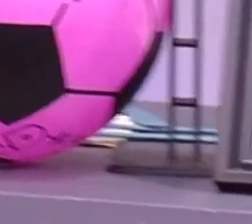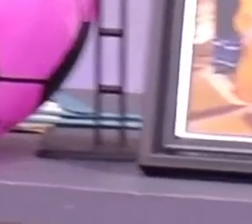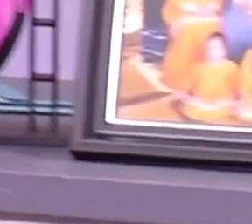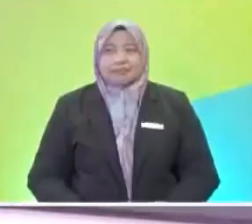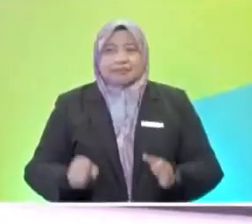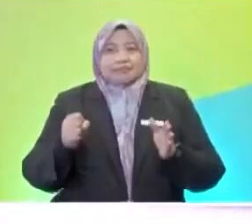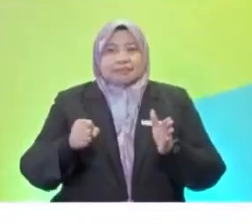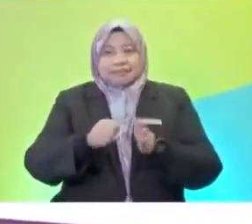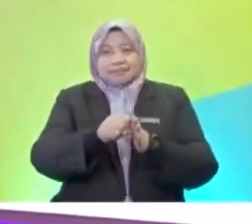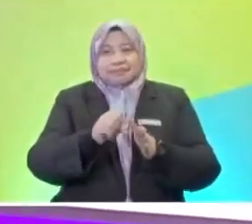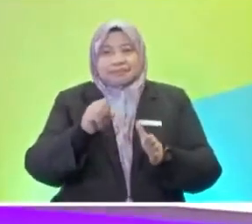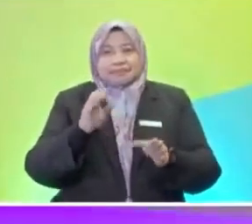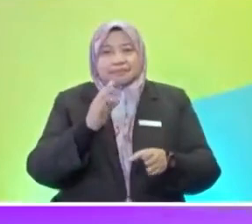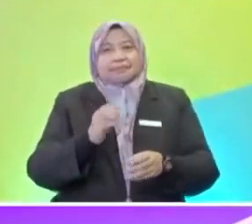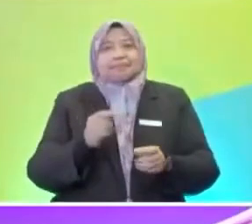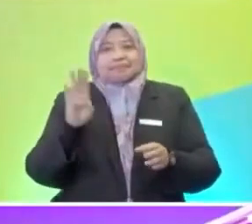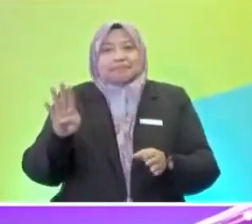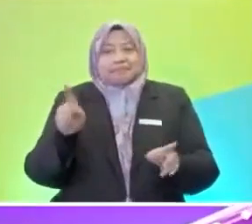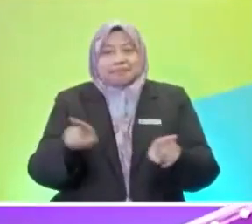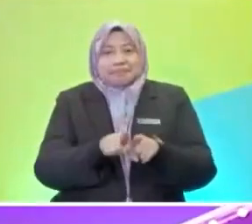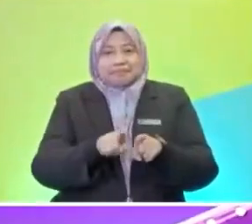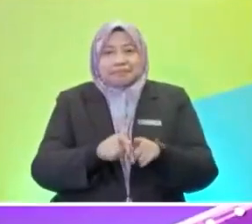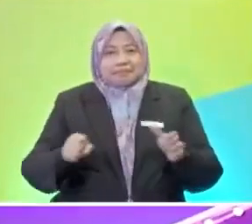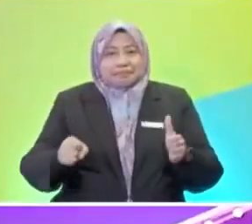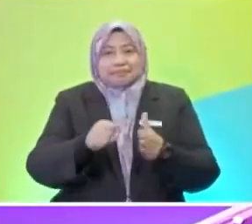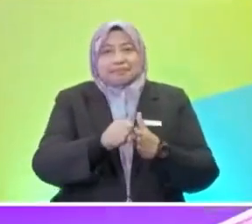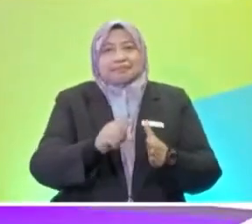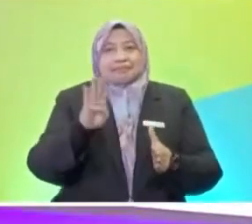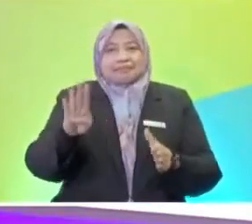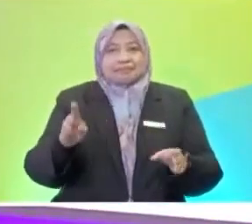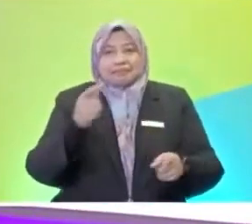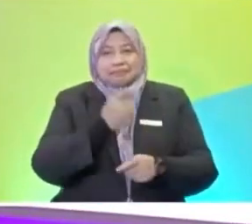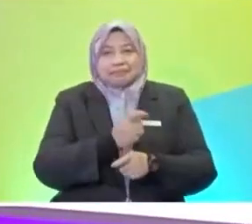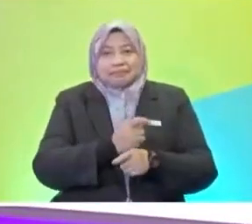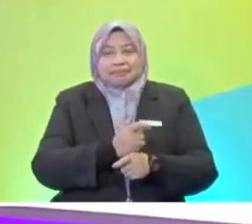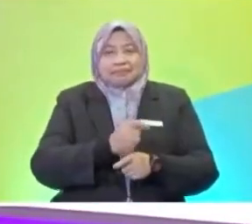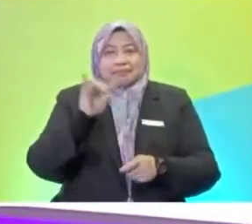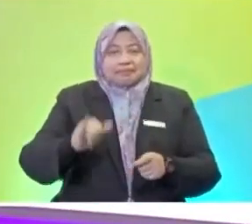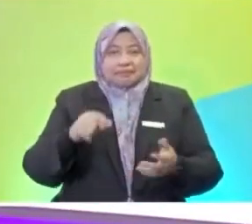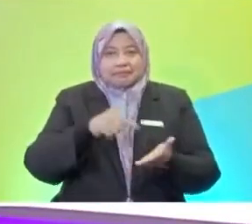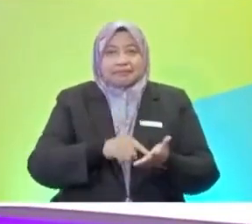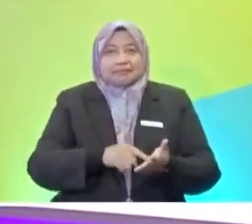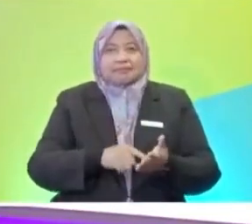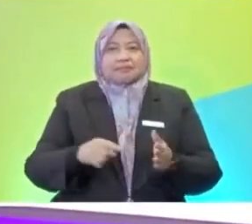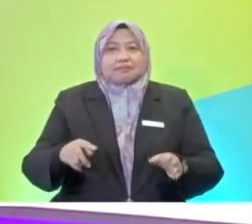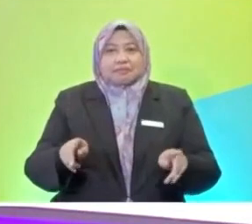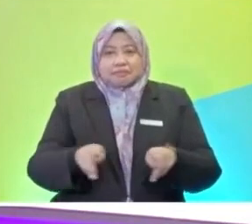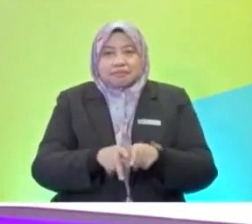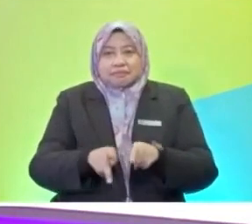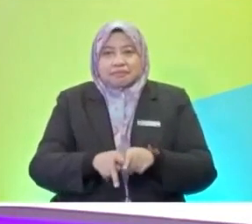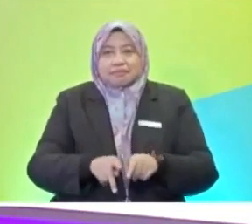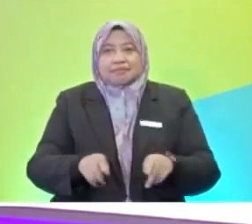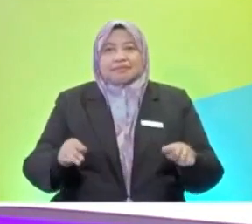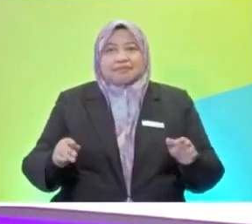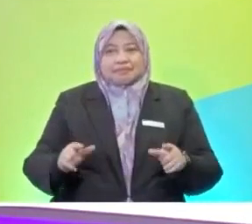segi empat sama segi empat tepat yang ini pula segitiga dua